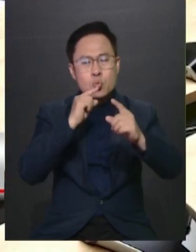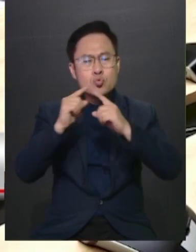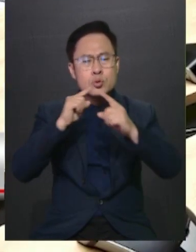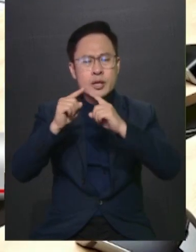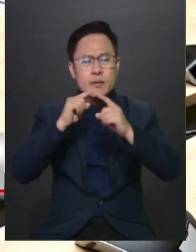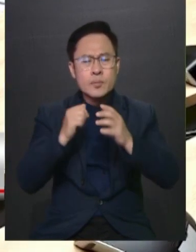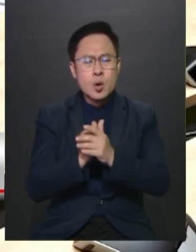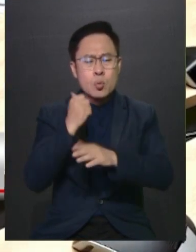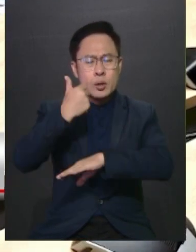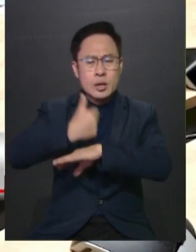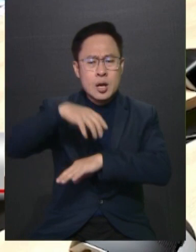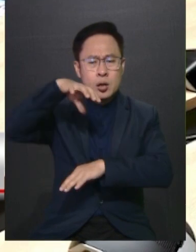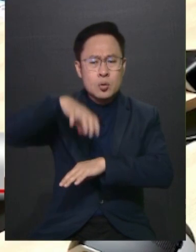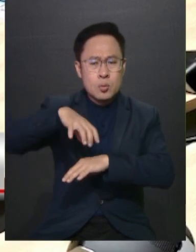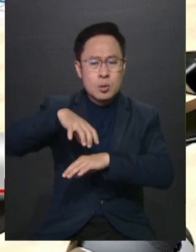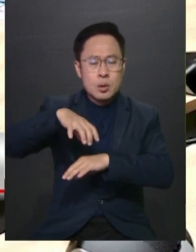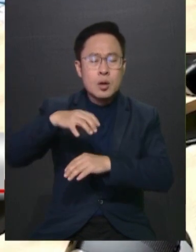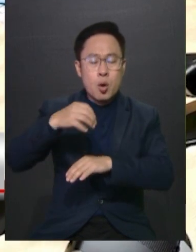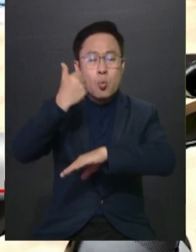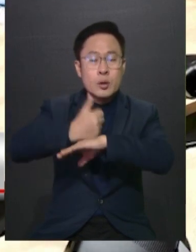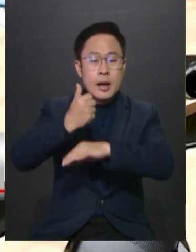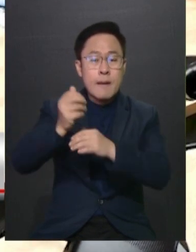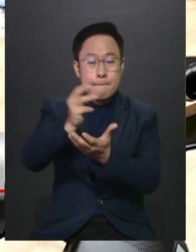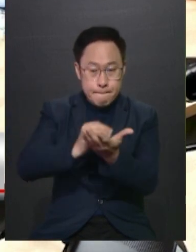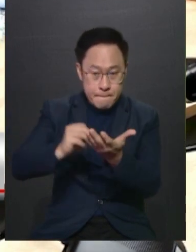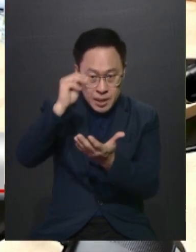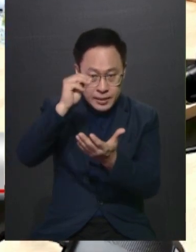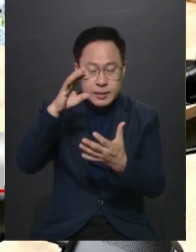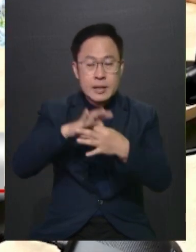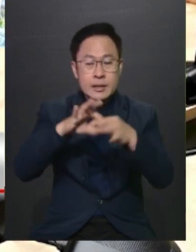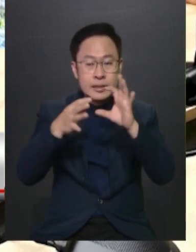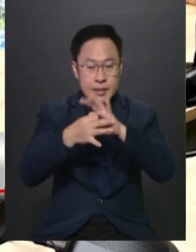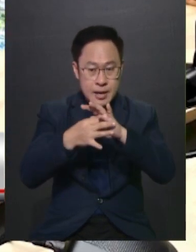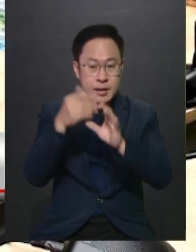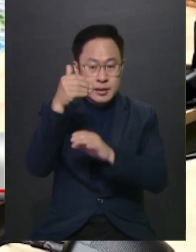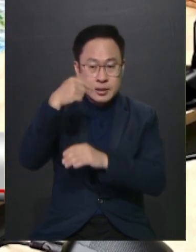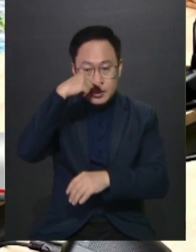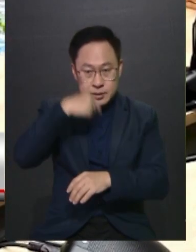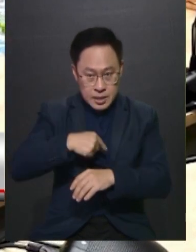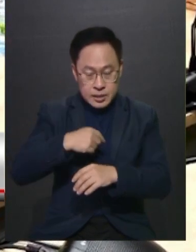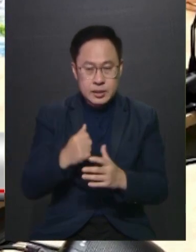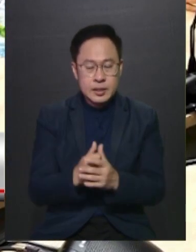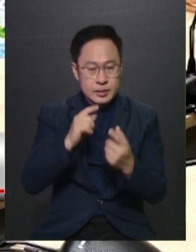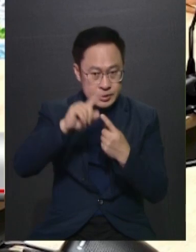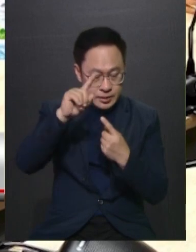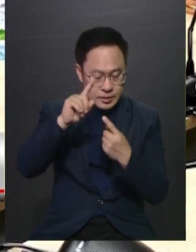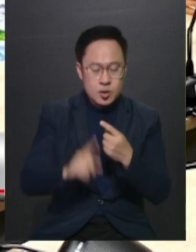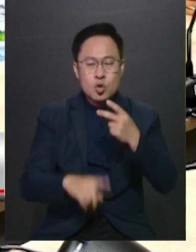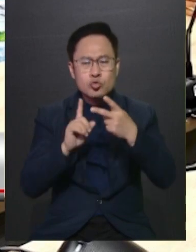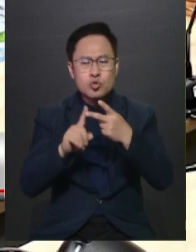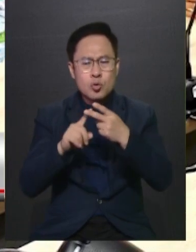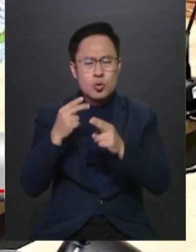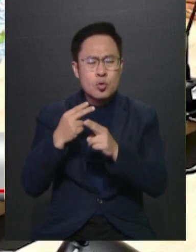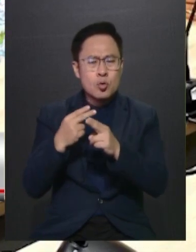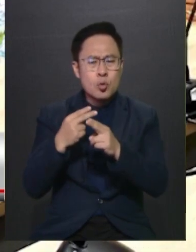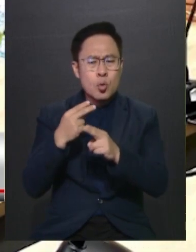นะคะอธิบดีมหาวิทยาลัยการกีฬาแห่งอธิบดีมหาวิทยาลัยการกีฬาแห่งชาติพร้อมด้วยนายเจษดาจันอุ